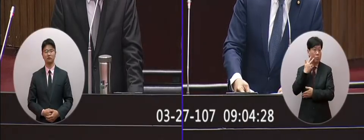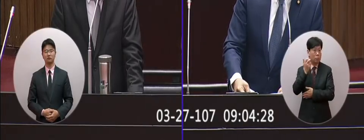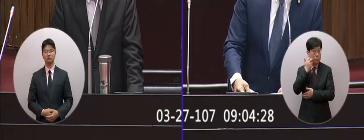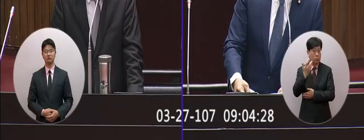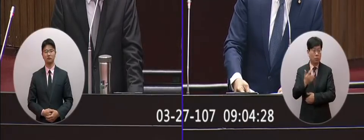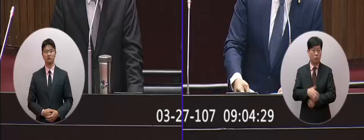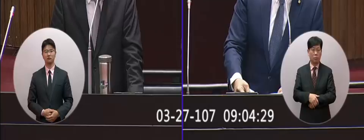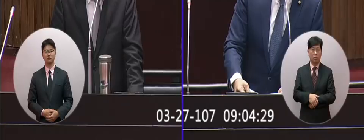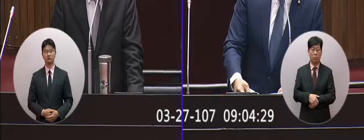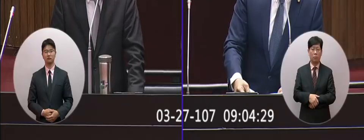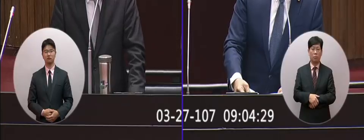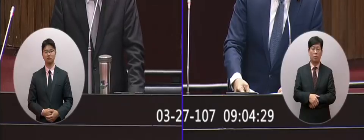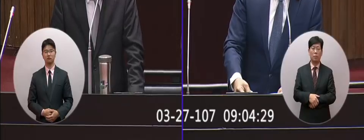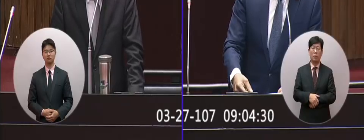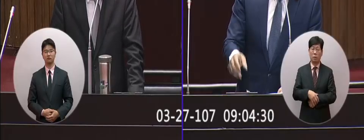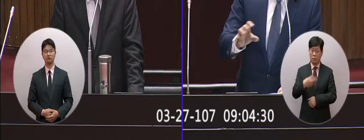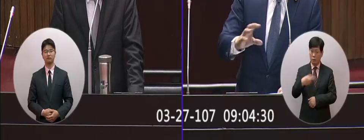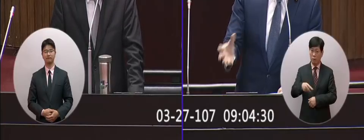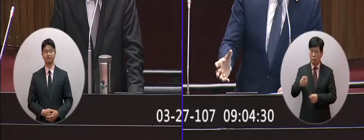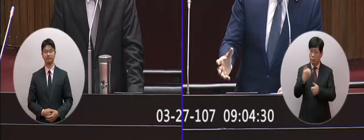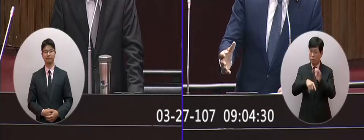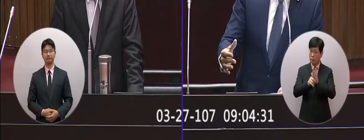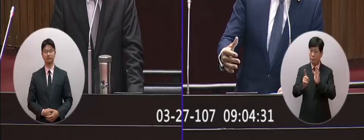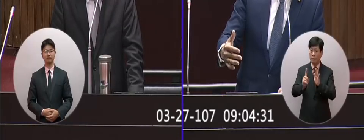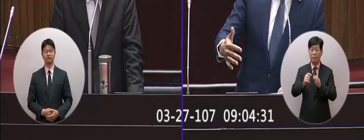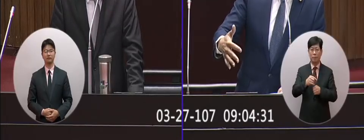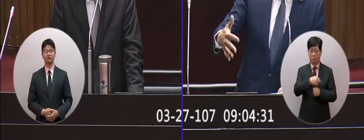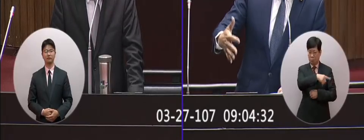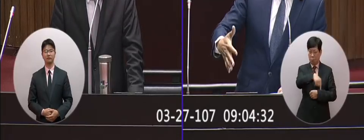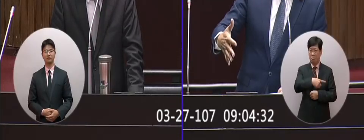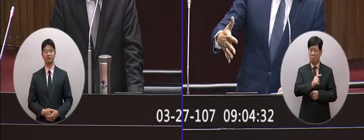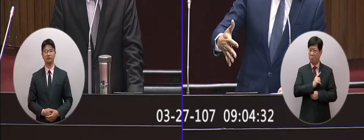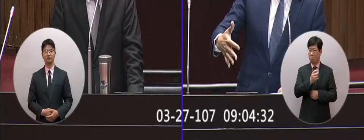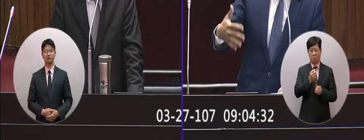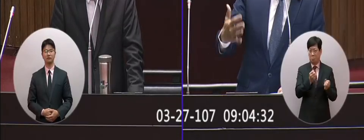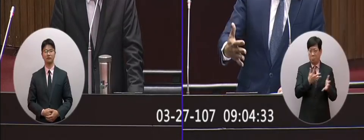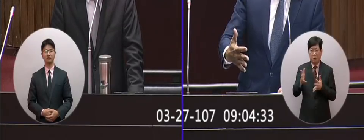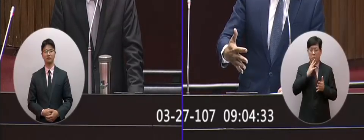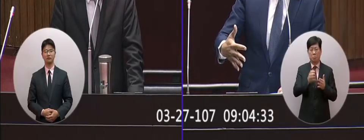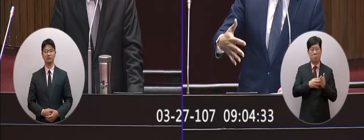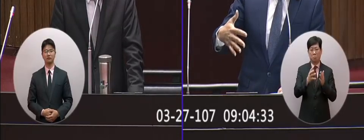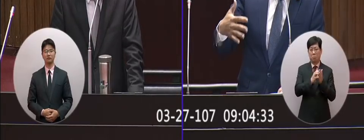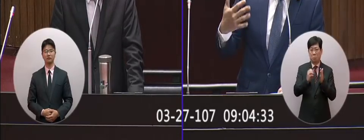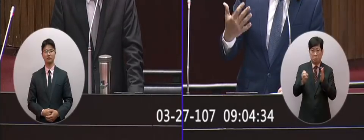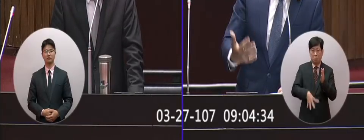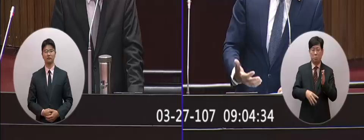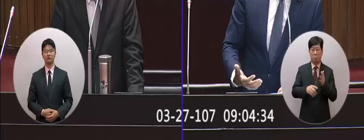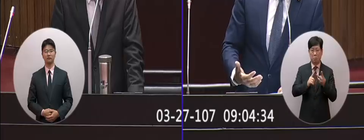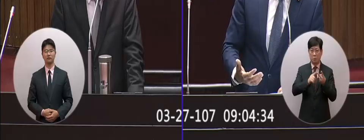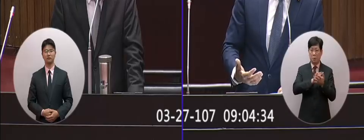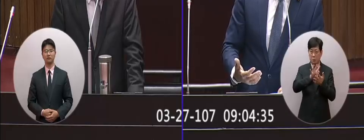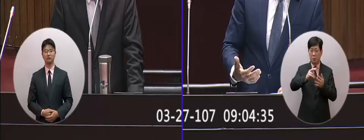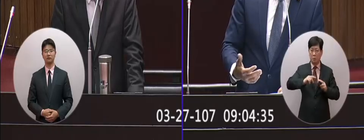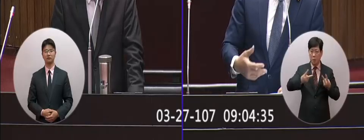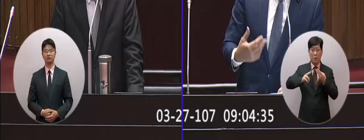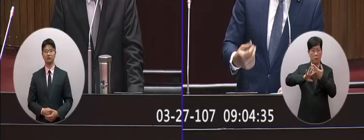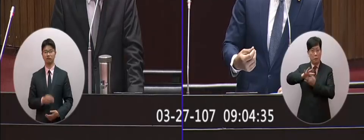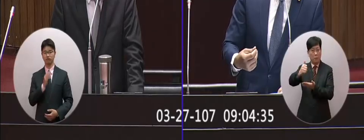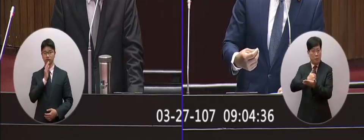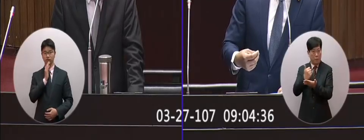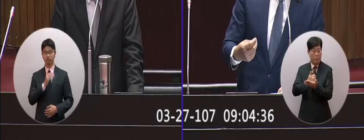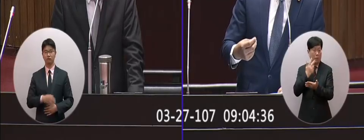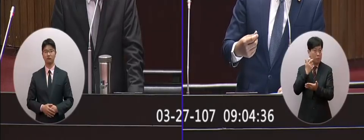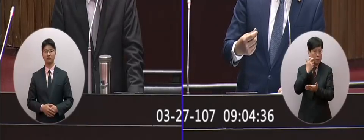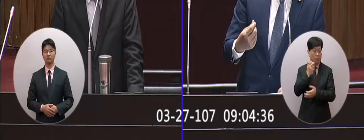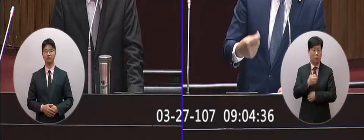中国大陆的这个原料，那就代表意味着他们可能就没有办法被豁免，或他可能必须要采取其他的原料的这个做